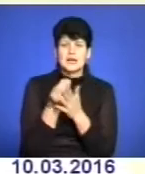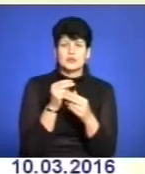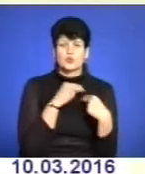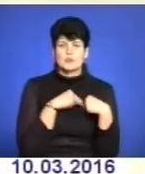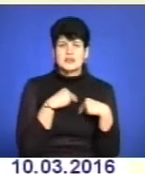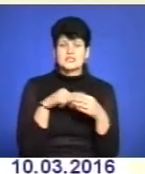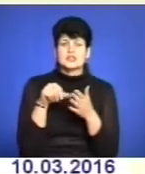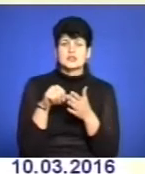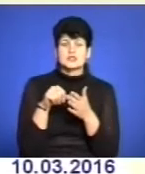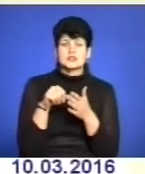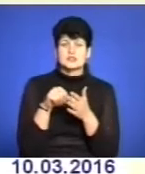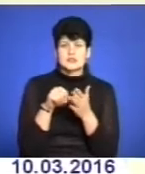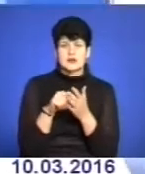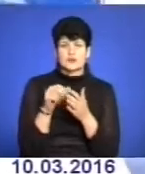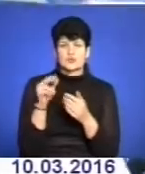демобілізованих учасників АТО.